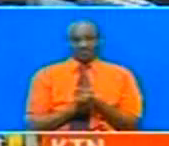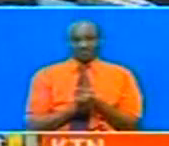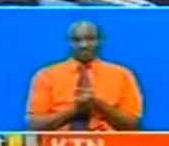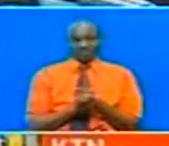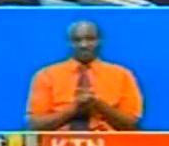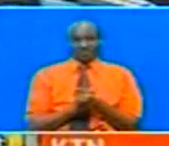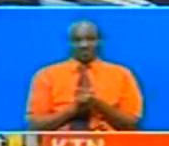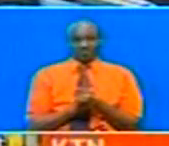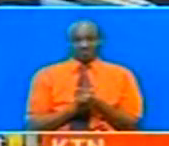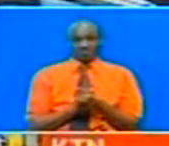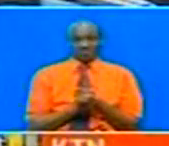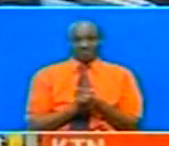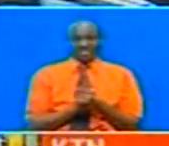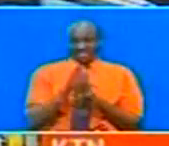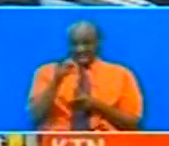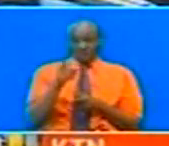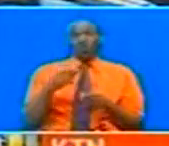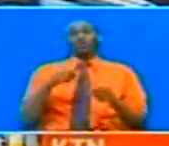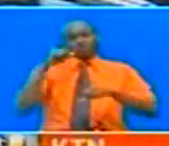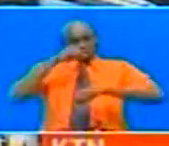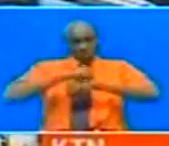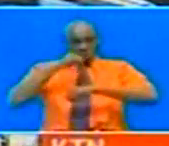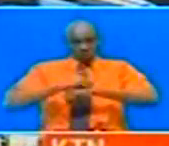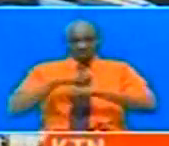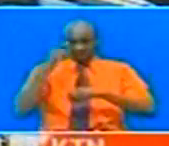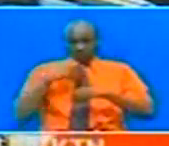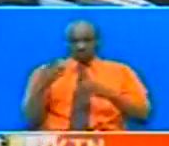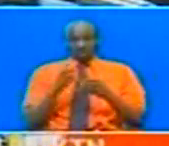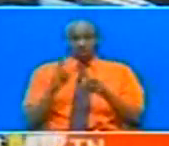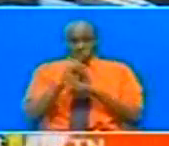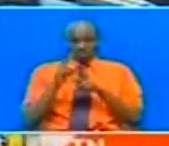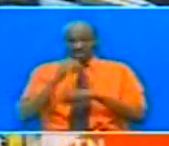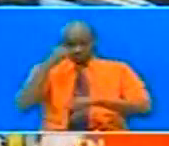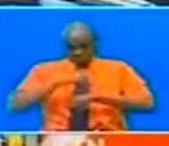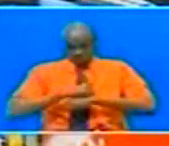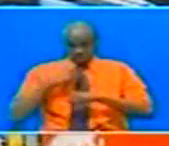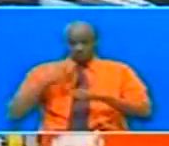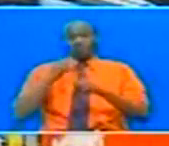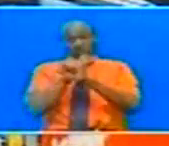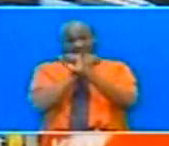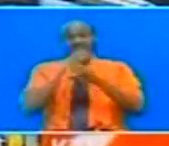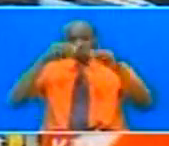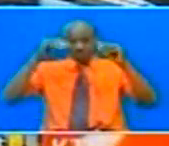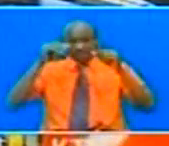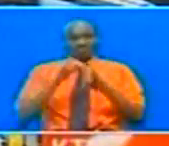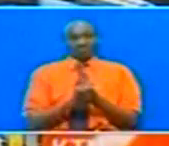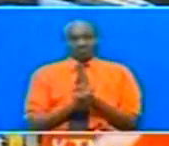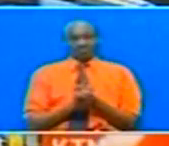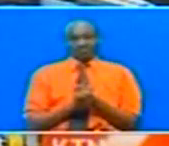the ranking of schools as an instrument of protecting quality.